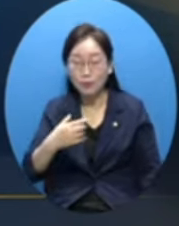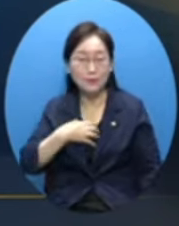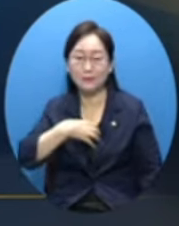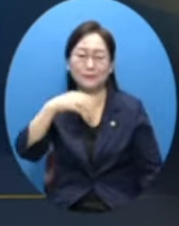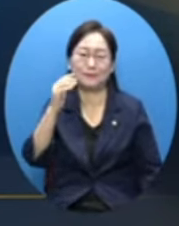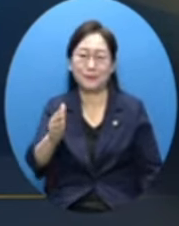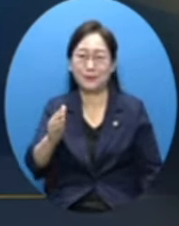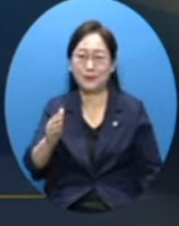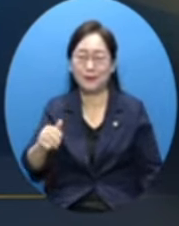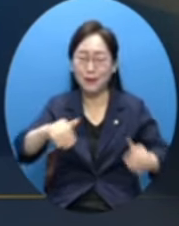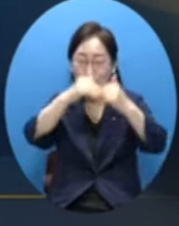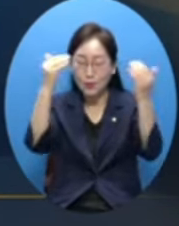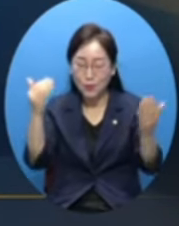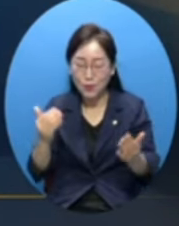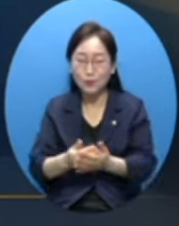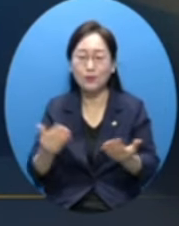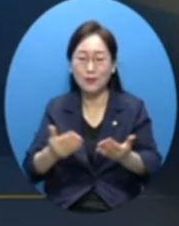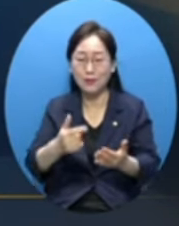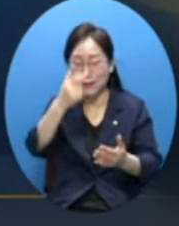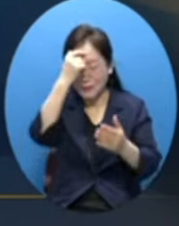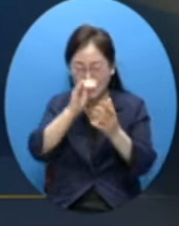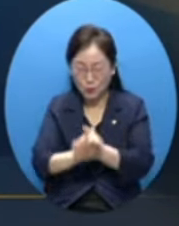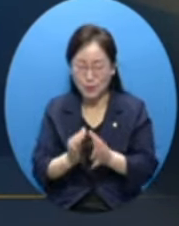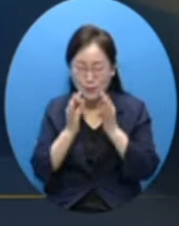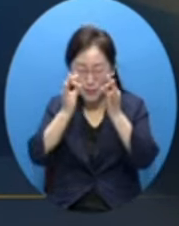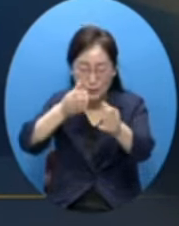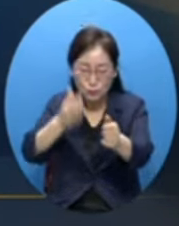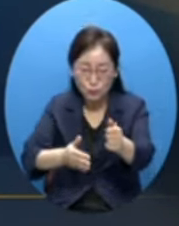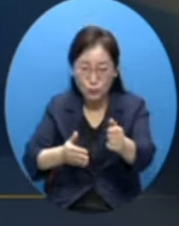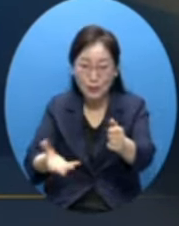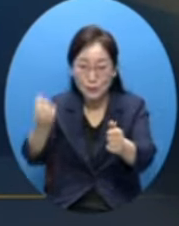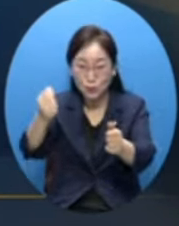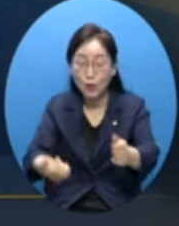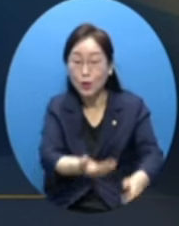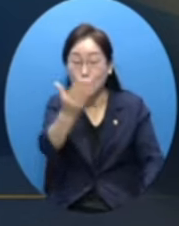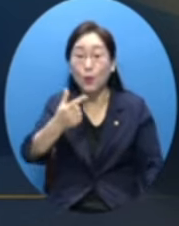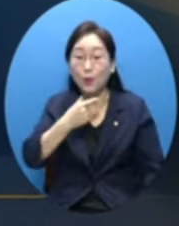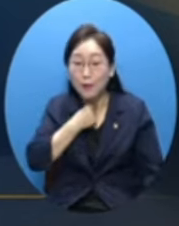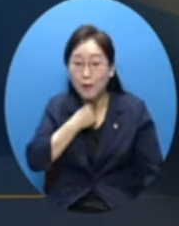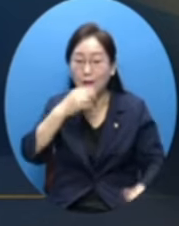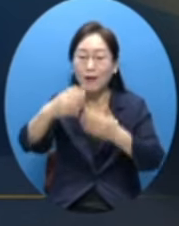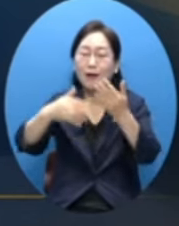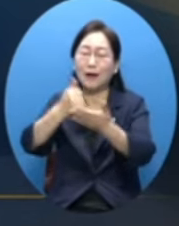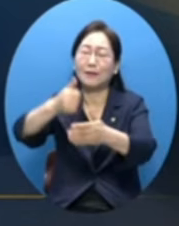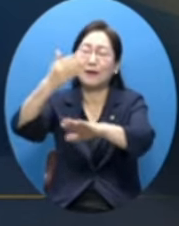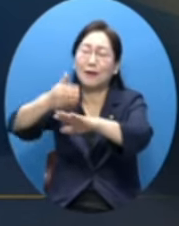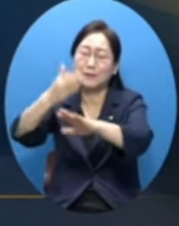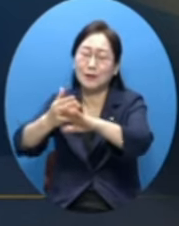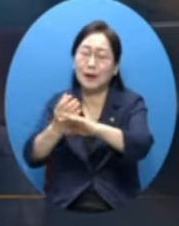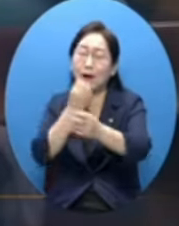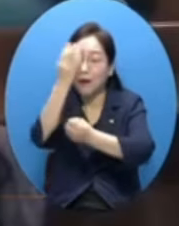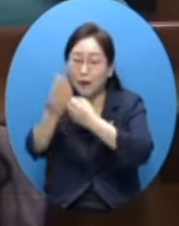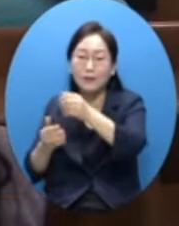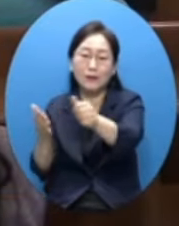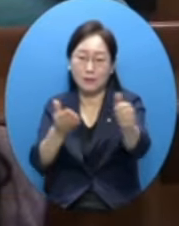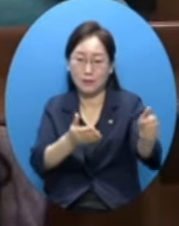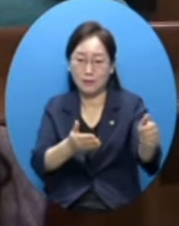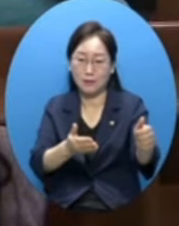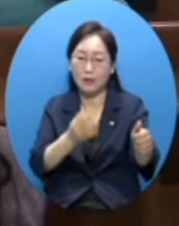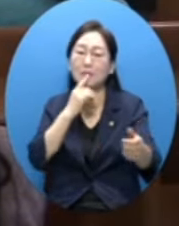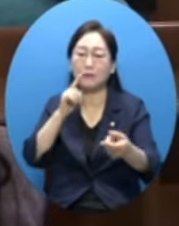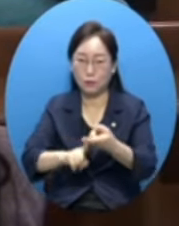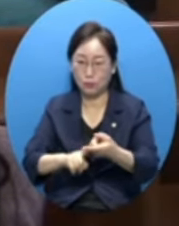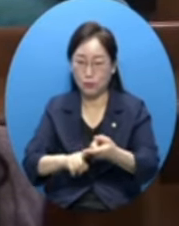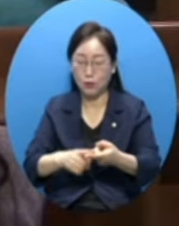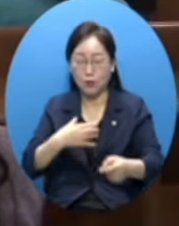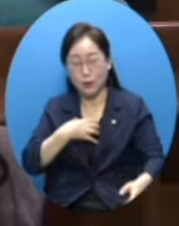염려하지 말고 오직 모두의 기도와 간로 너희 구할 것을 감사함으로 하나님께 하리라 주님 말씀하고 있는 것입니다